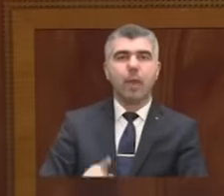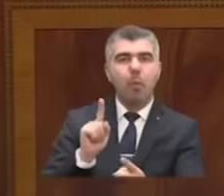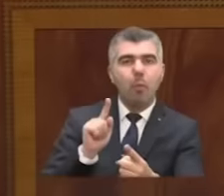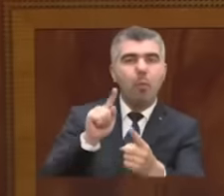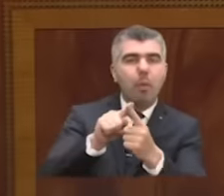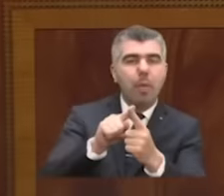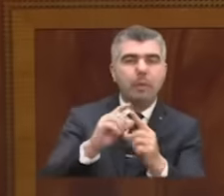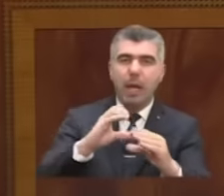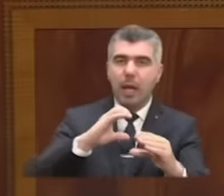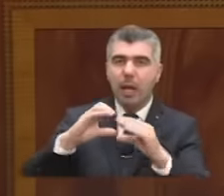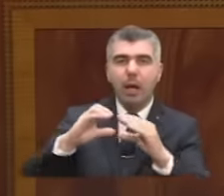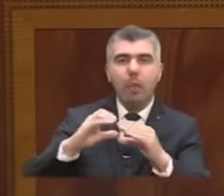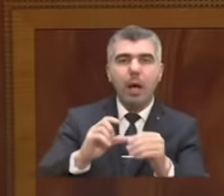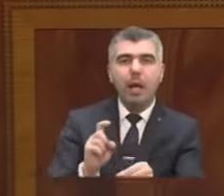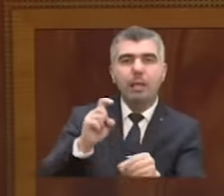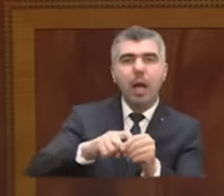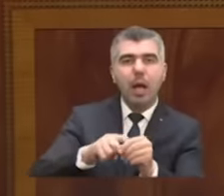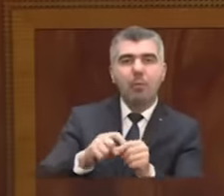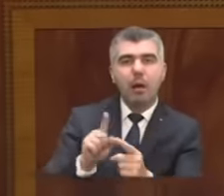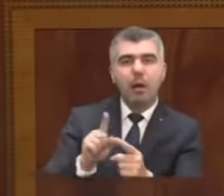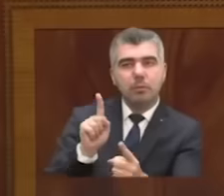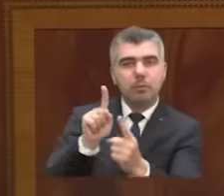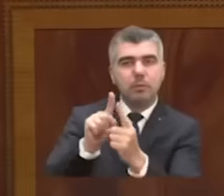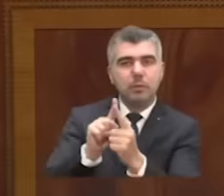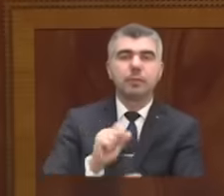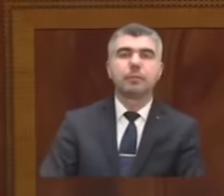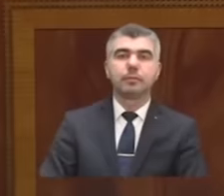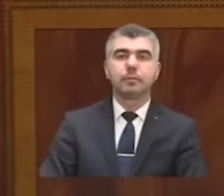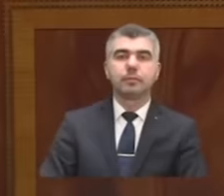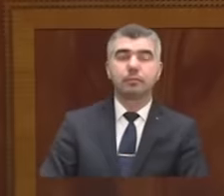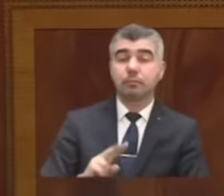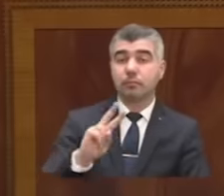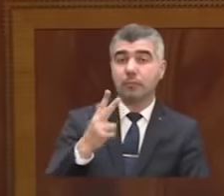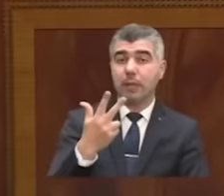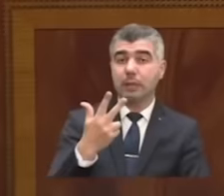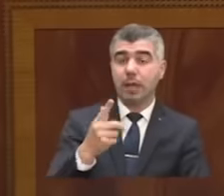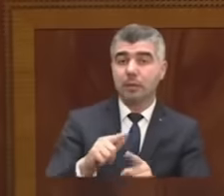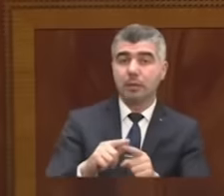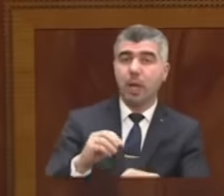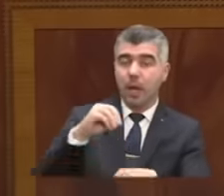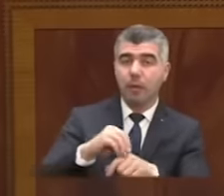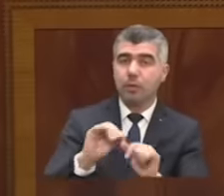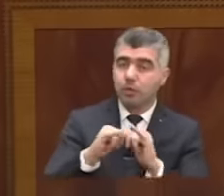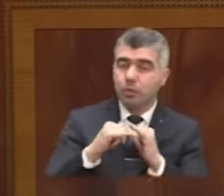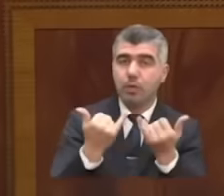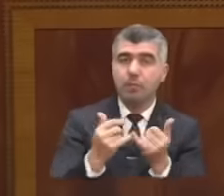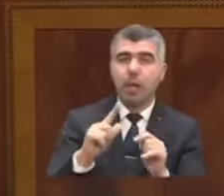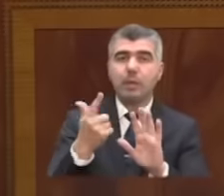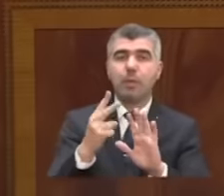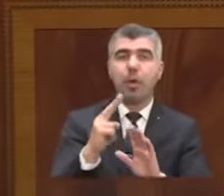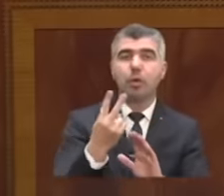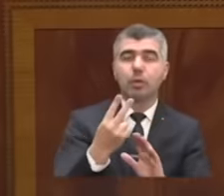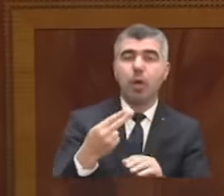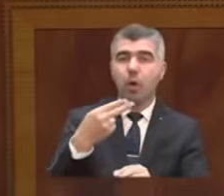مكلف بالميزانية لمباشرة الحوار مع النقابات التعليمية المعنية. ثالثا، عقد لقاء ثاني